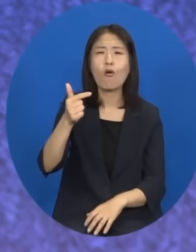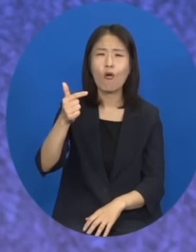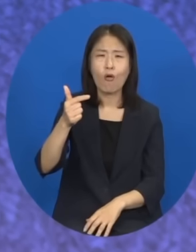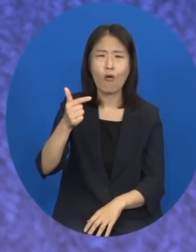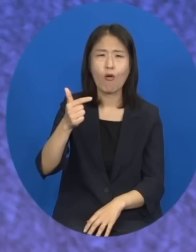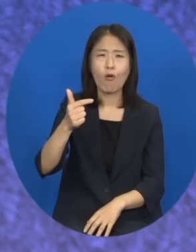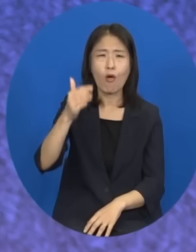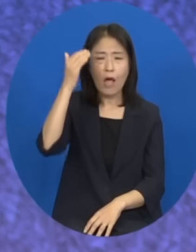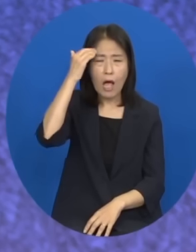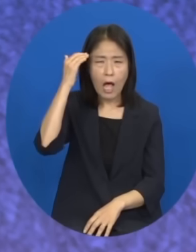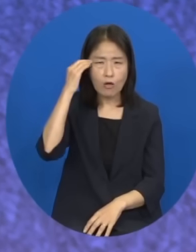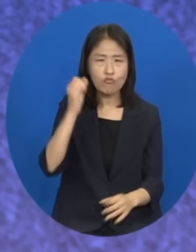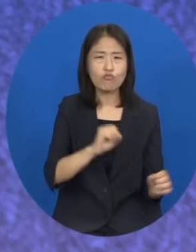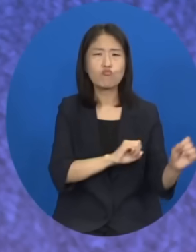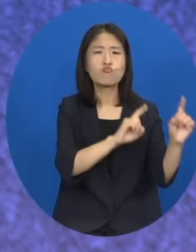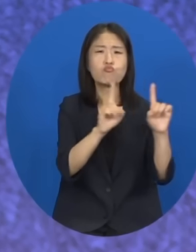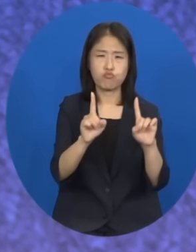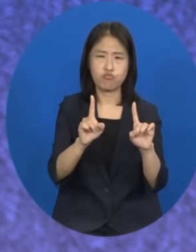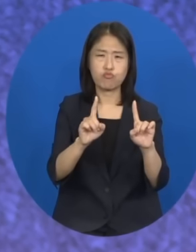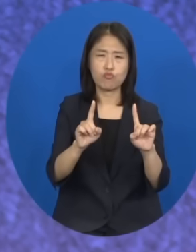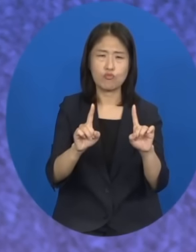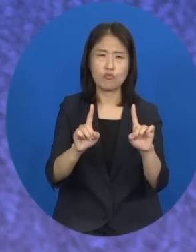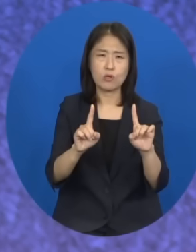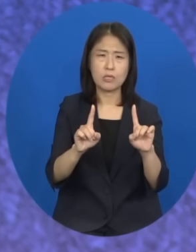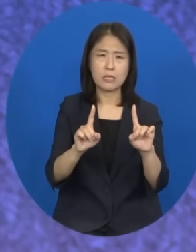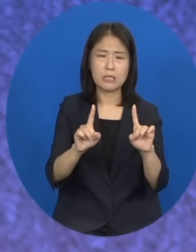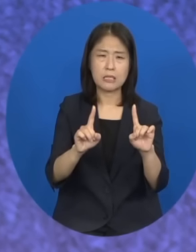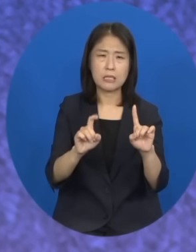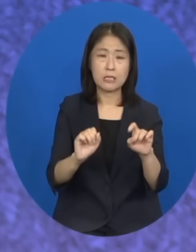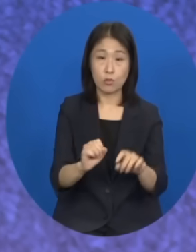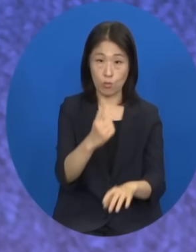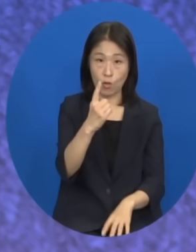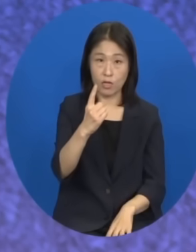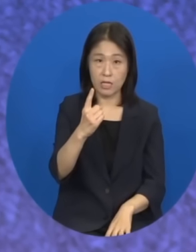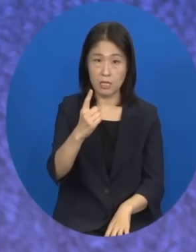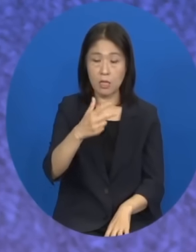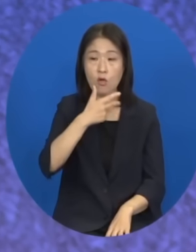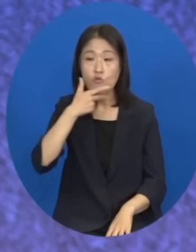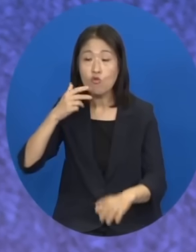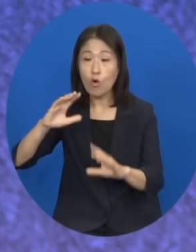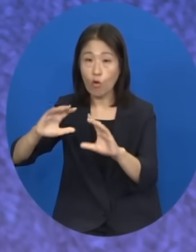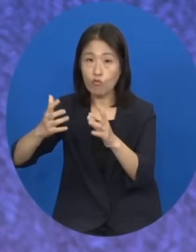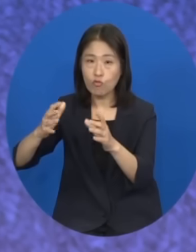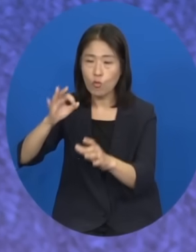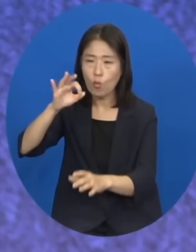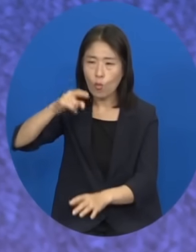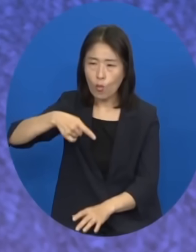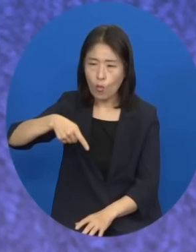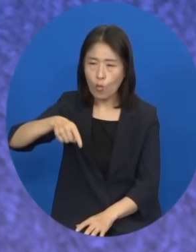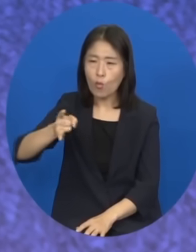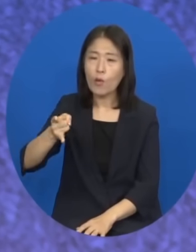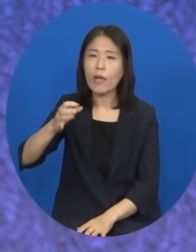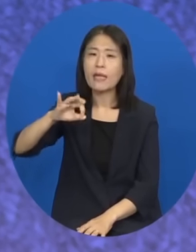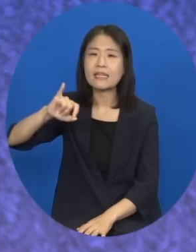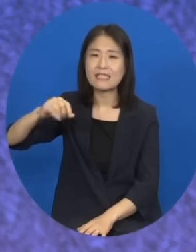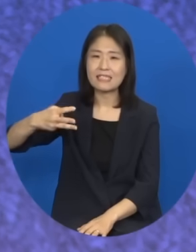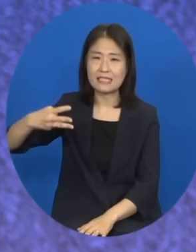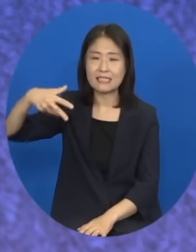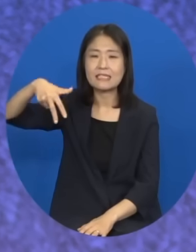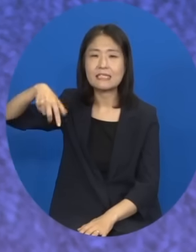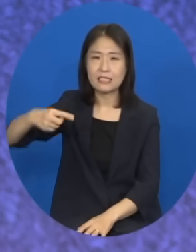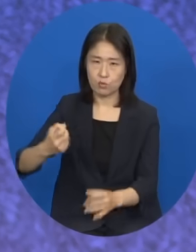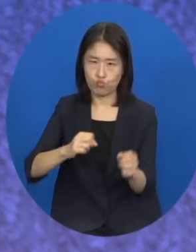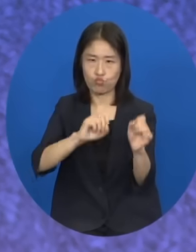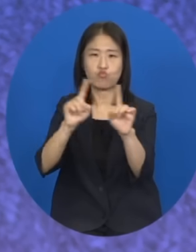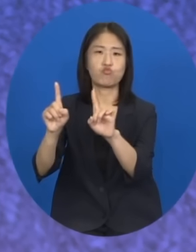역할을 했던 것이 영국 웨일즈의 부흥이었습니다. 한국의 최초의 선교사로 와서